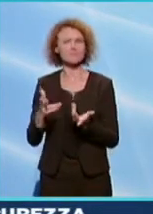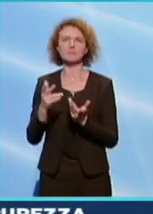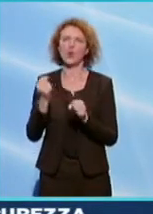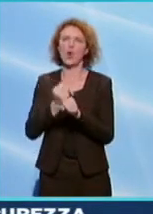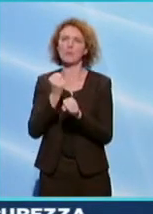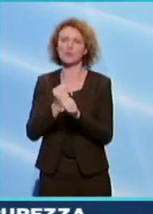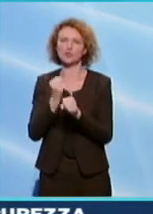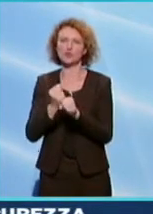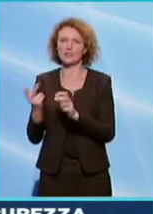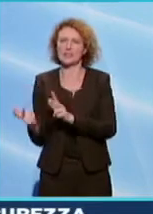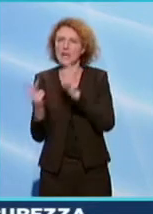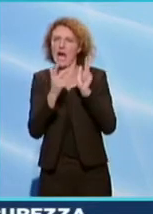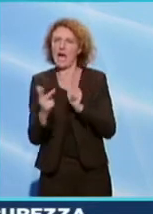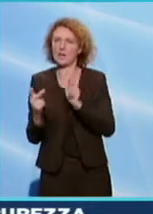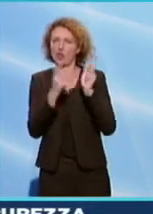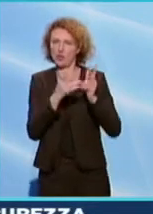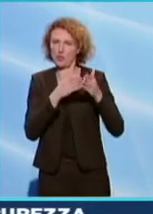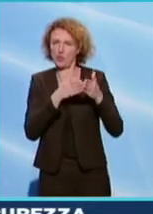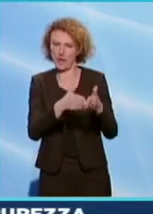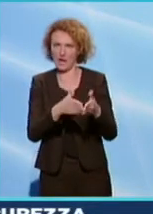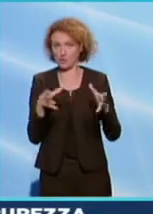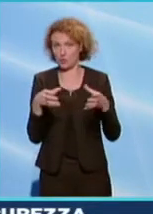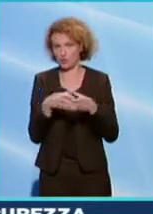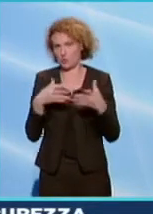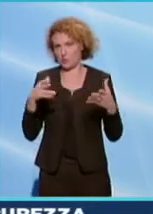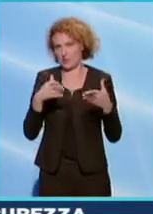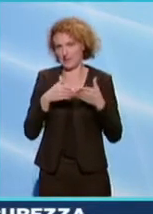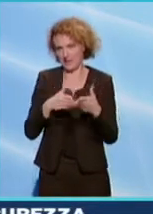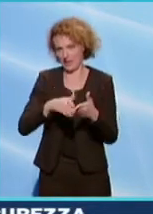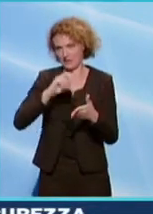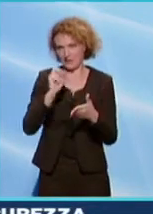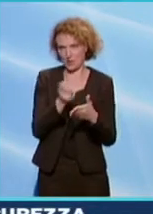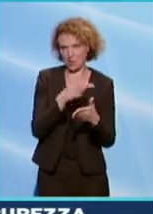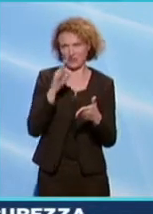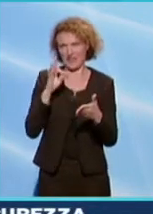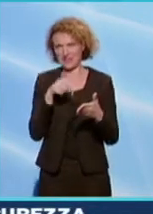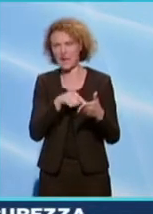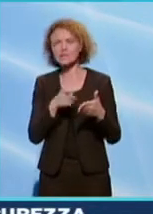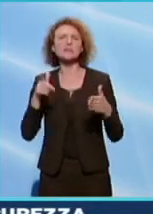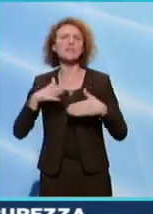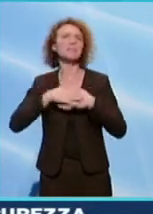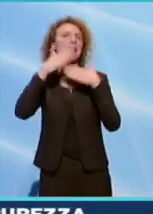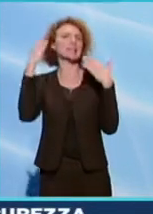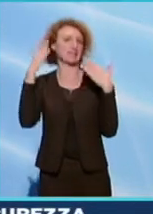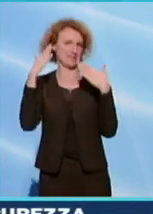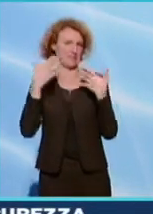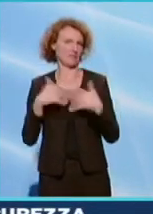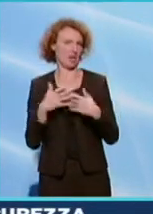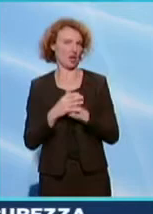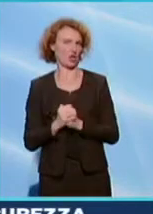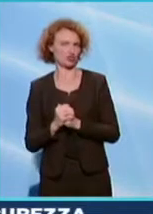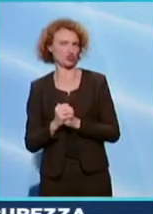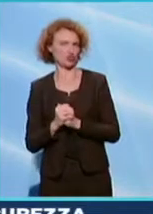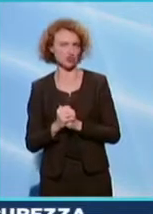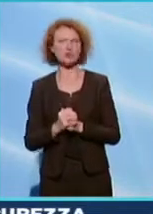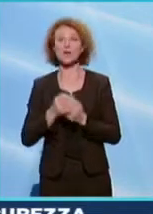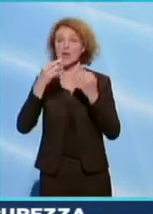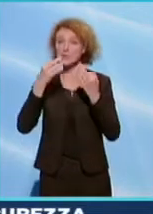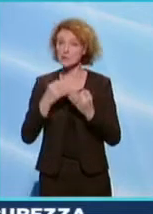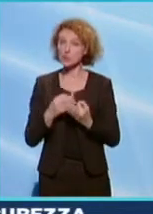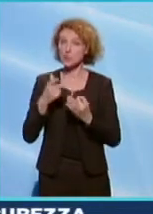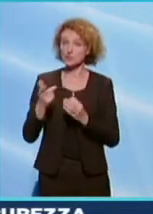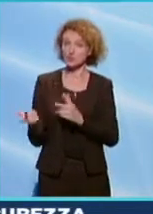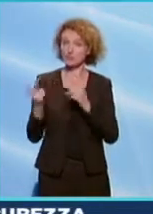della nave e grandi navi veloci fantastic si erano svolte nel corso della mattinata e che alle operazioni di assicurazione del